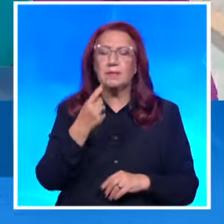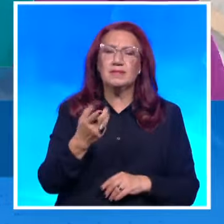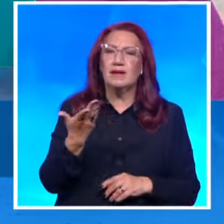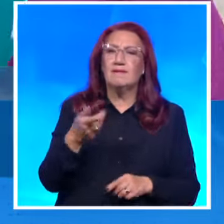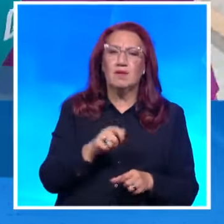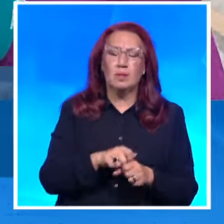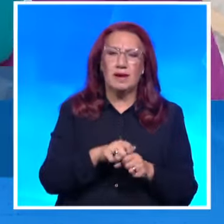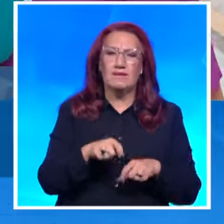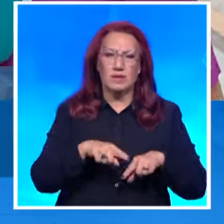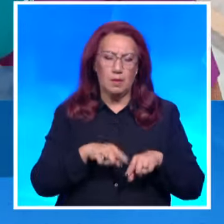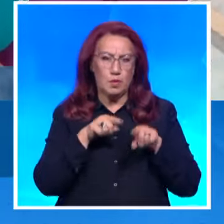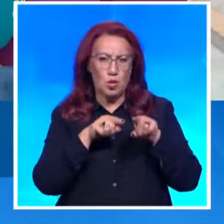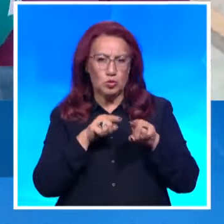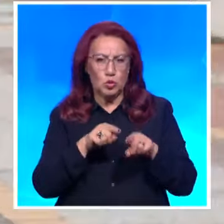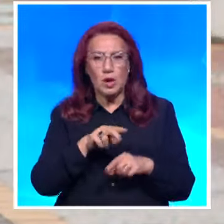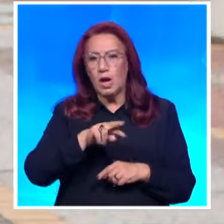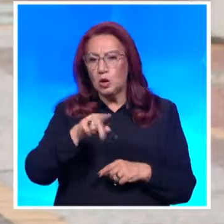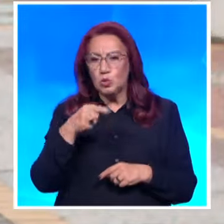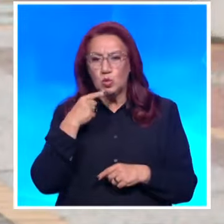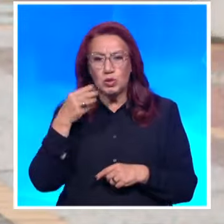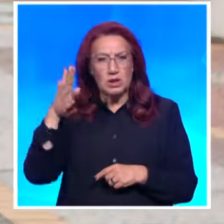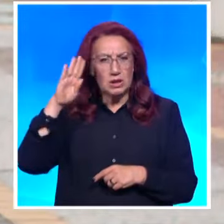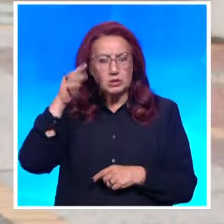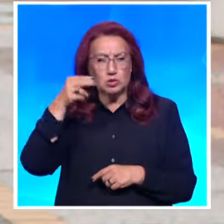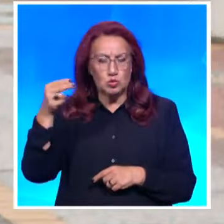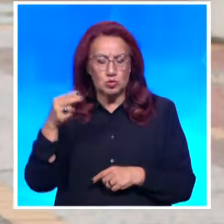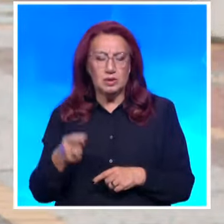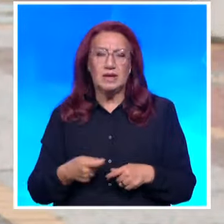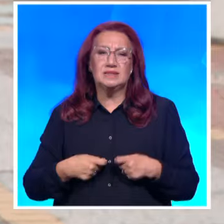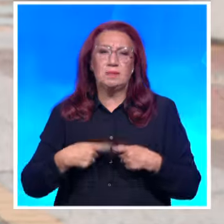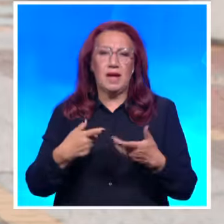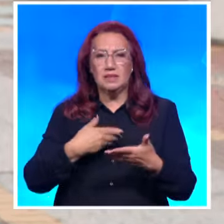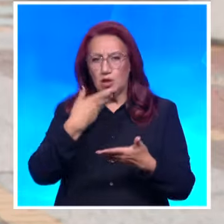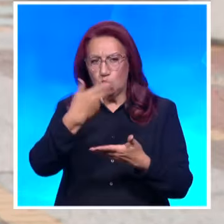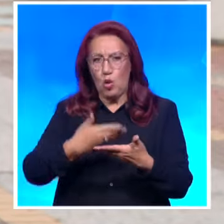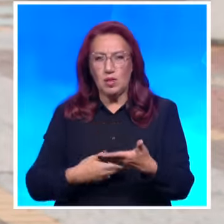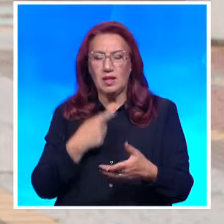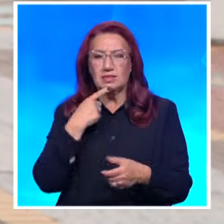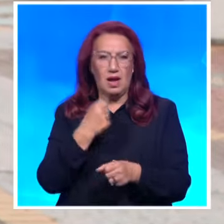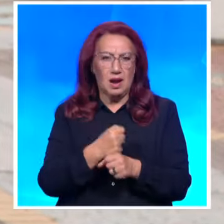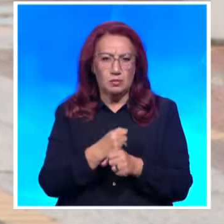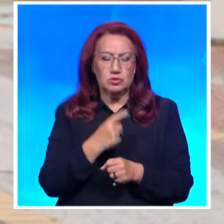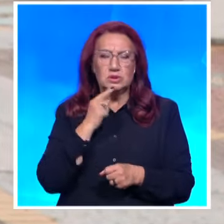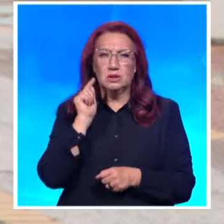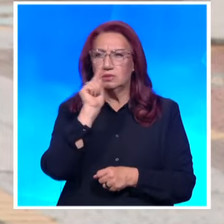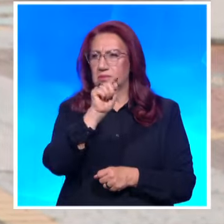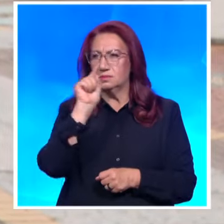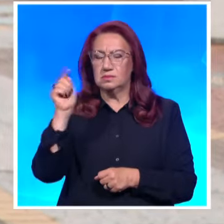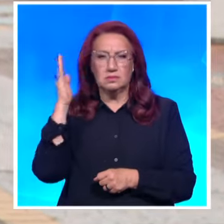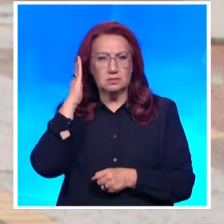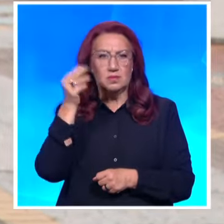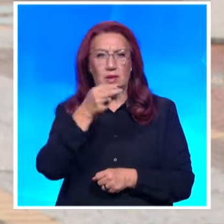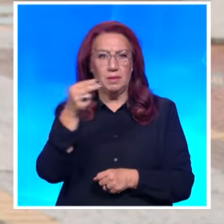и другите служби по темата и изпрати доклада от работата на тази комисия до институциите. Всичко това провокира